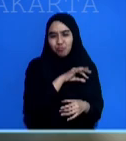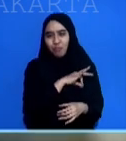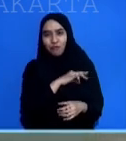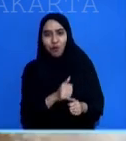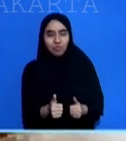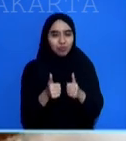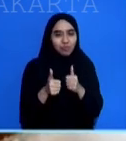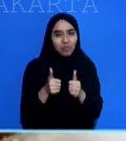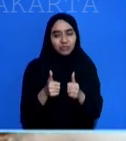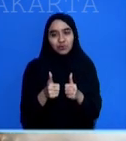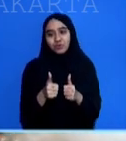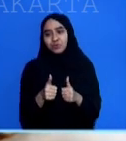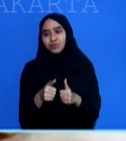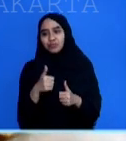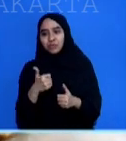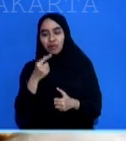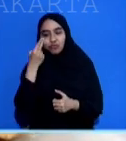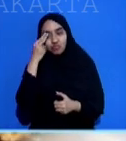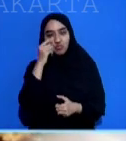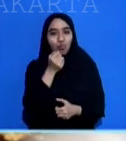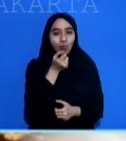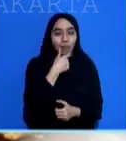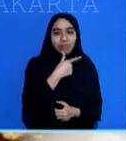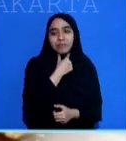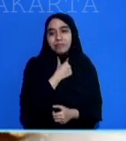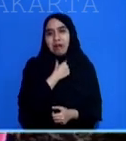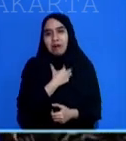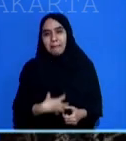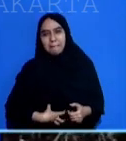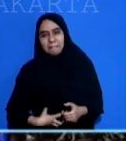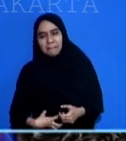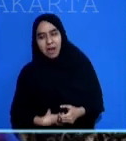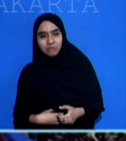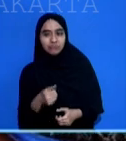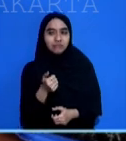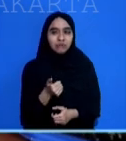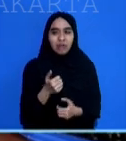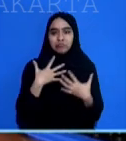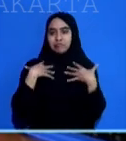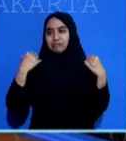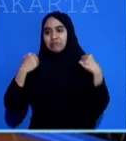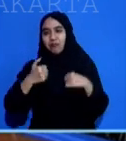penyakit seperti batuk, masuk angin, perut kembung, pegal linu, dan menyegarkan badan.